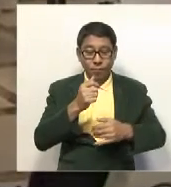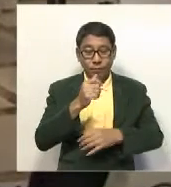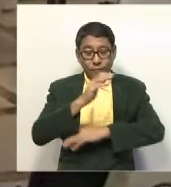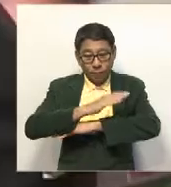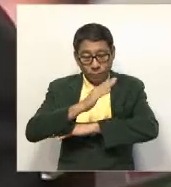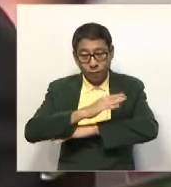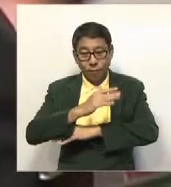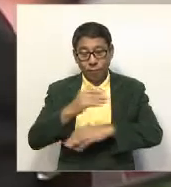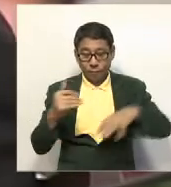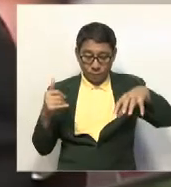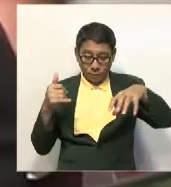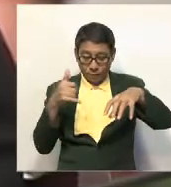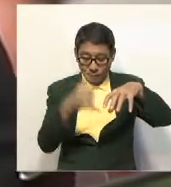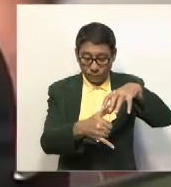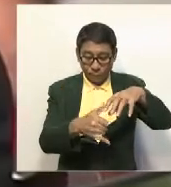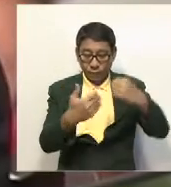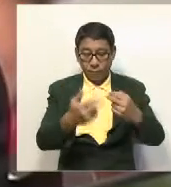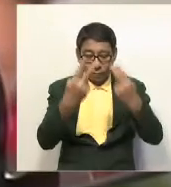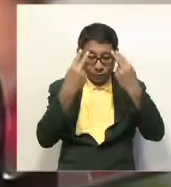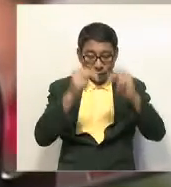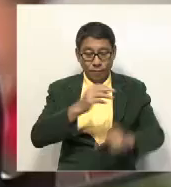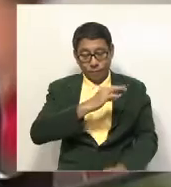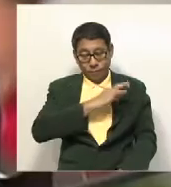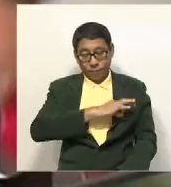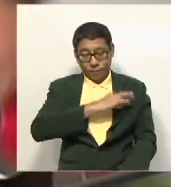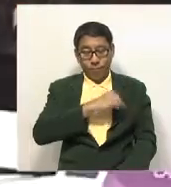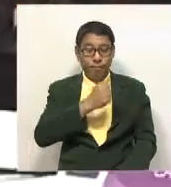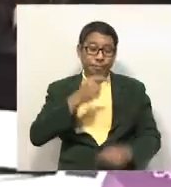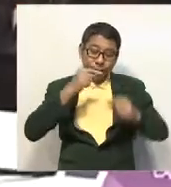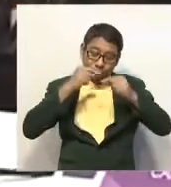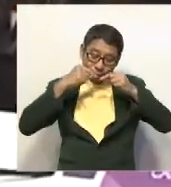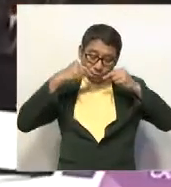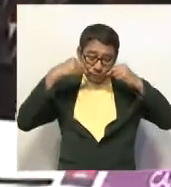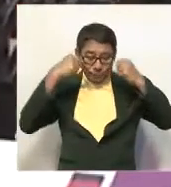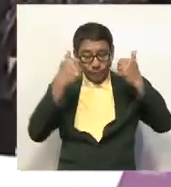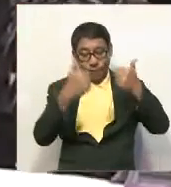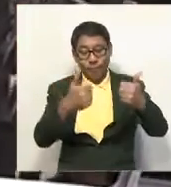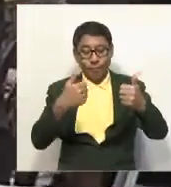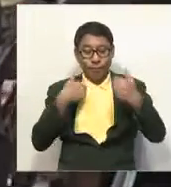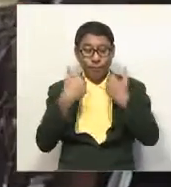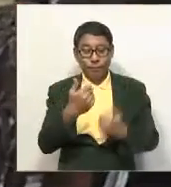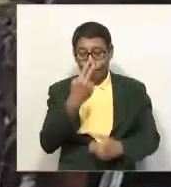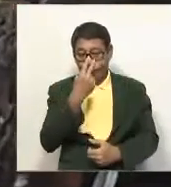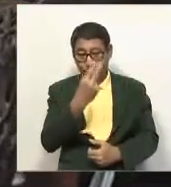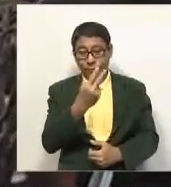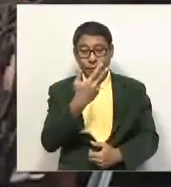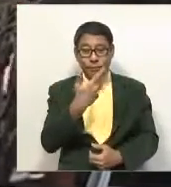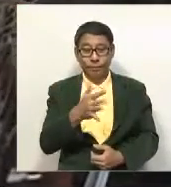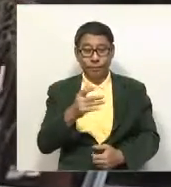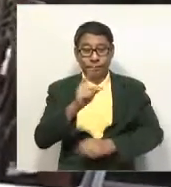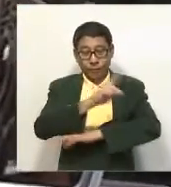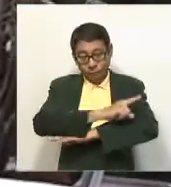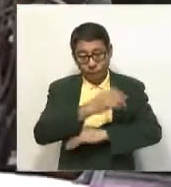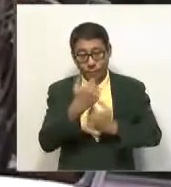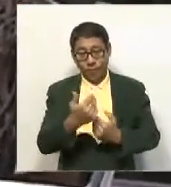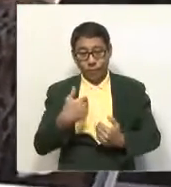อนที่เดินมาที่โพเดียมนะคะท่านนายกรัฐมนตรีก็อารมณ์ดีนะยิ้มแย้มแจ่มใสนะคะแล้วก็บอกว่าวัน